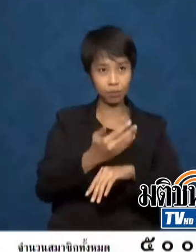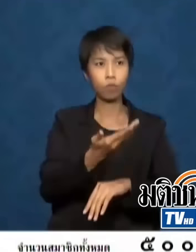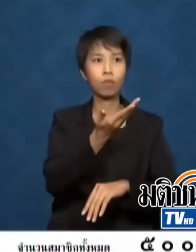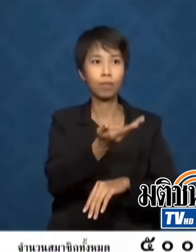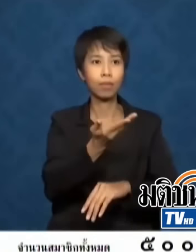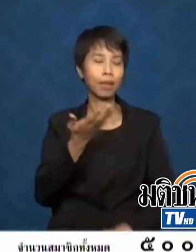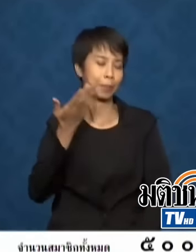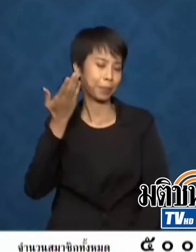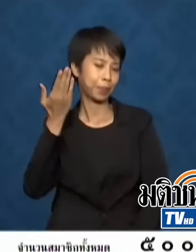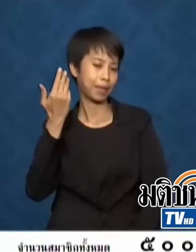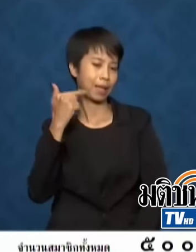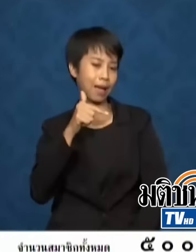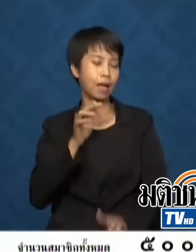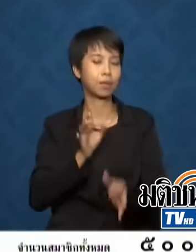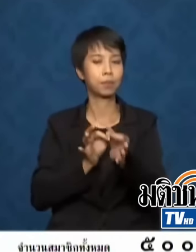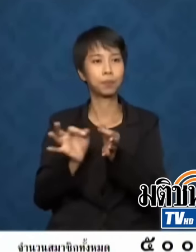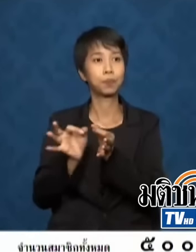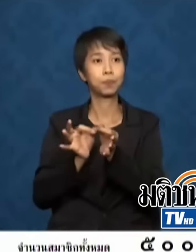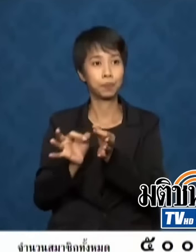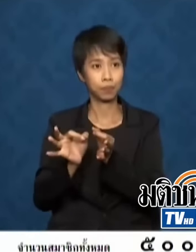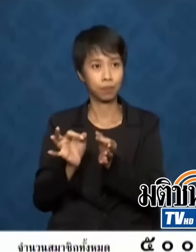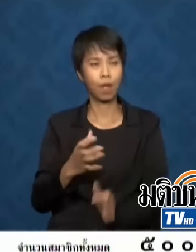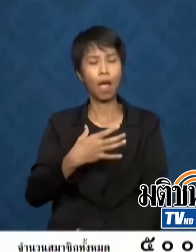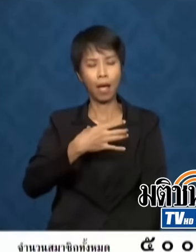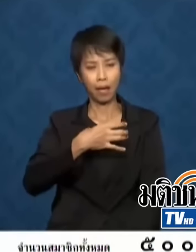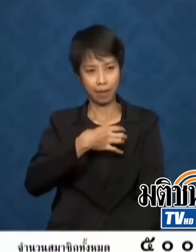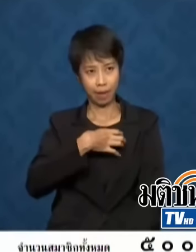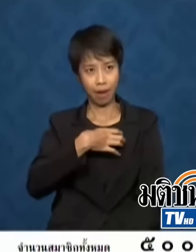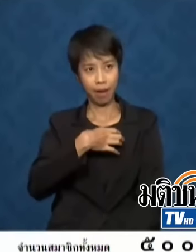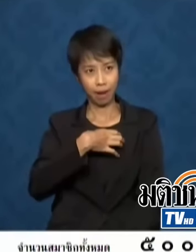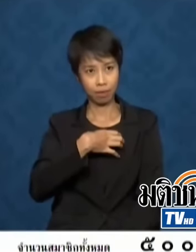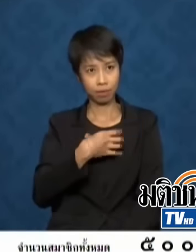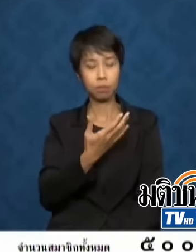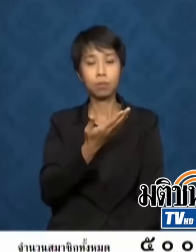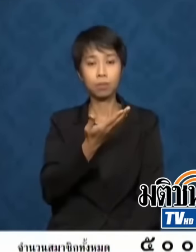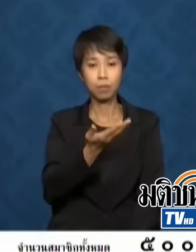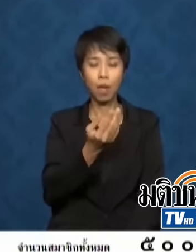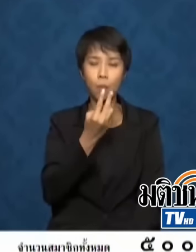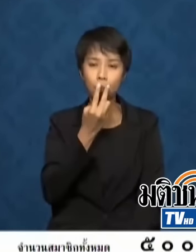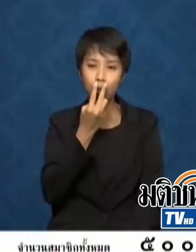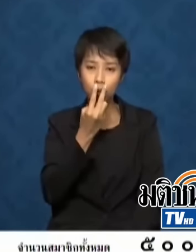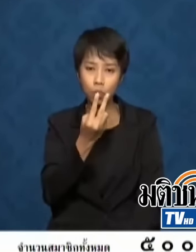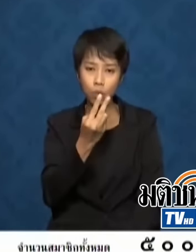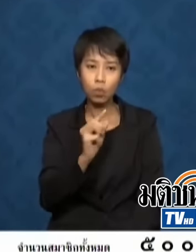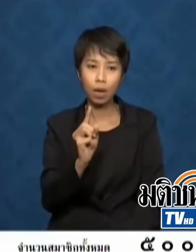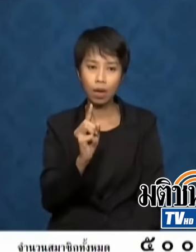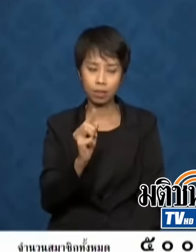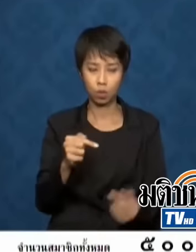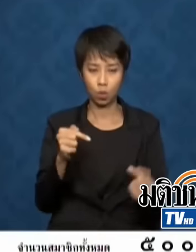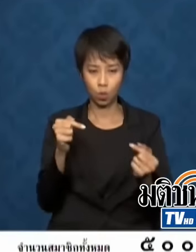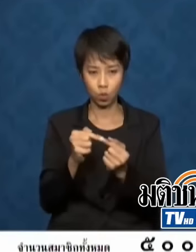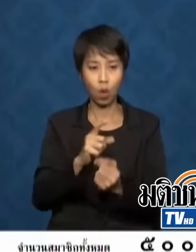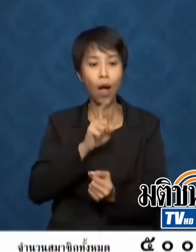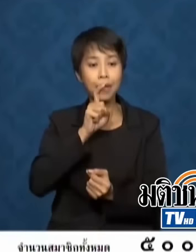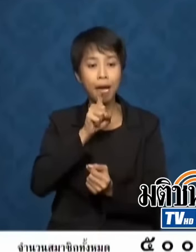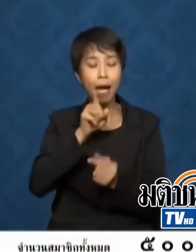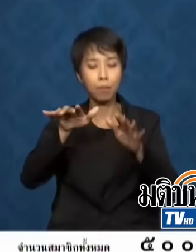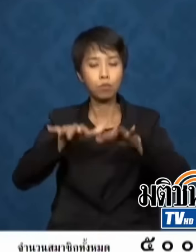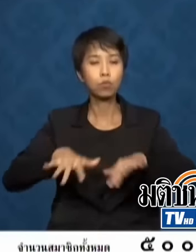ขานเมื่อสักครู่นี้ผมอยากให้ท่านประธานได้ไปดูส่วนที่3กระทู้ถามทั่ว